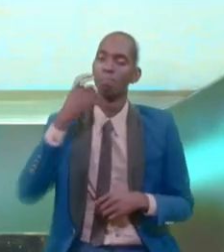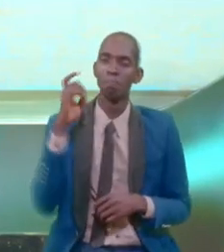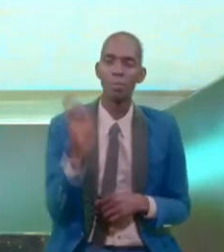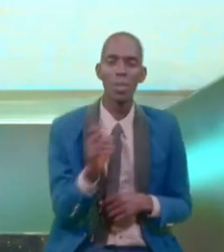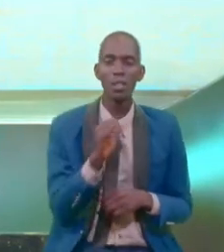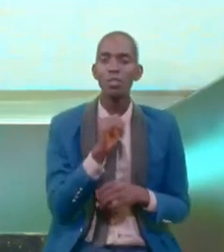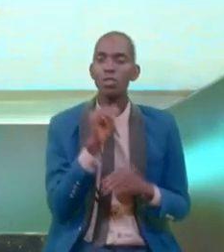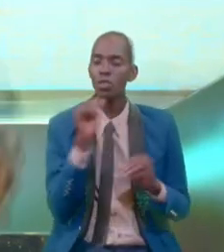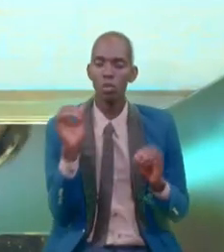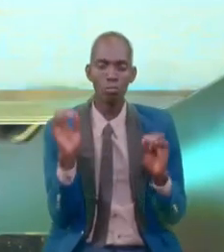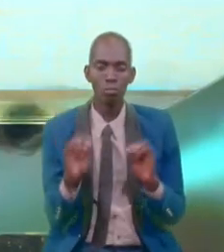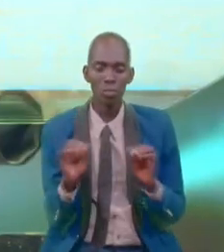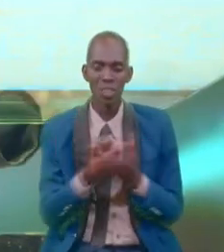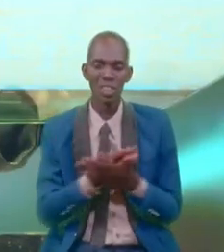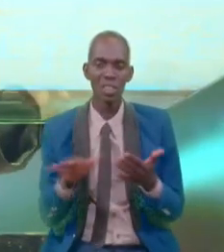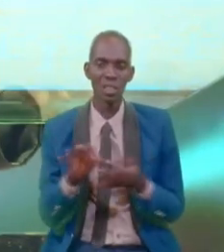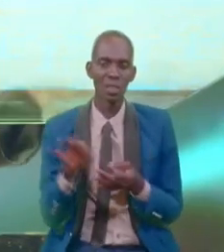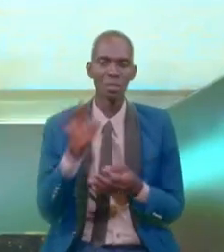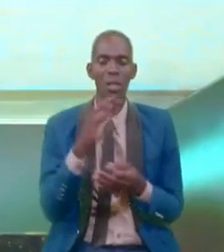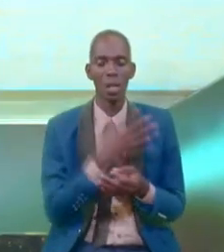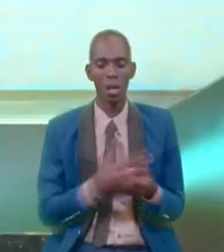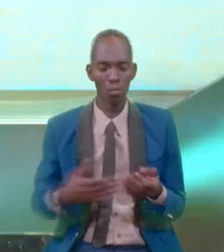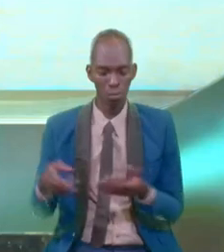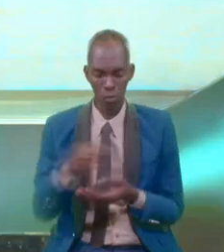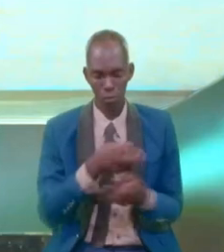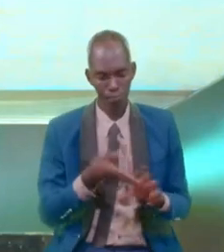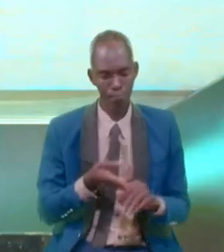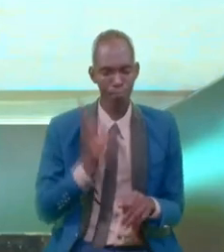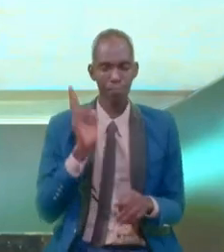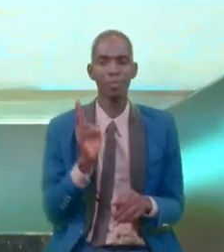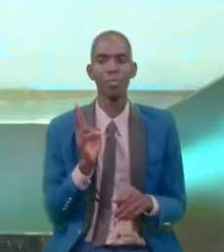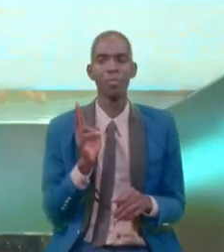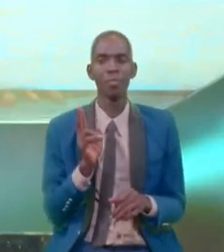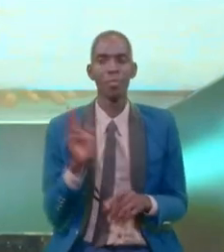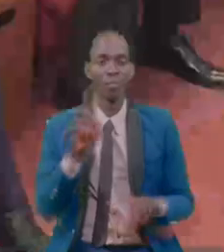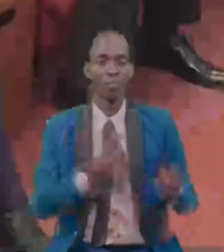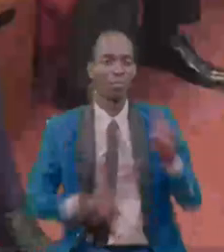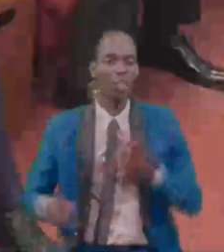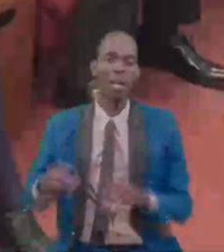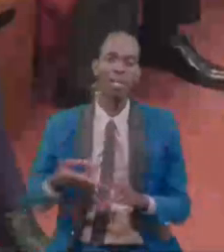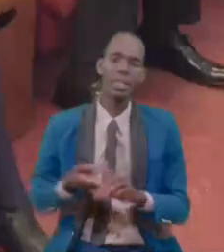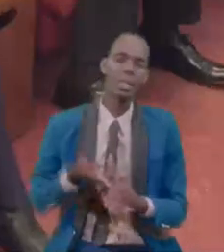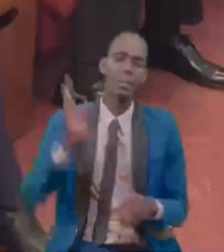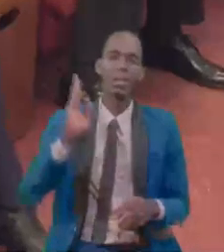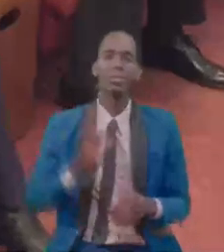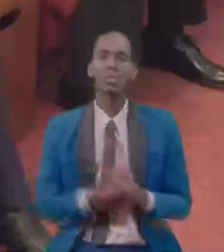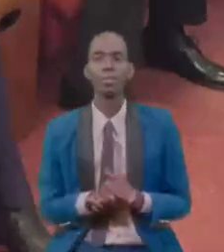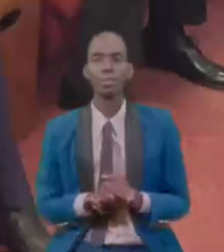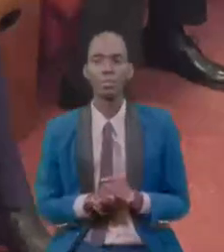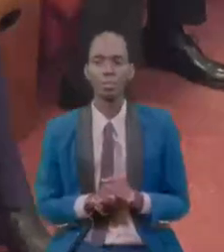aux esprits impurs et ils sortent. Quelqu'un crie et ils sortent.